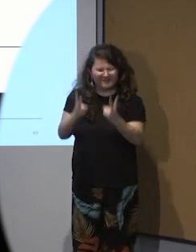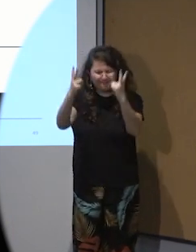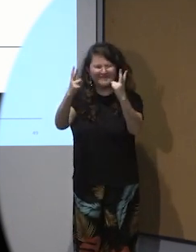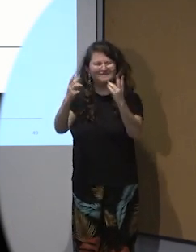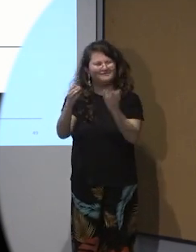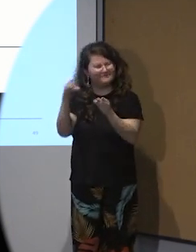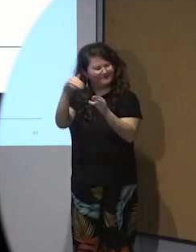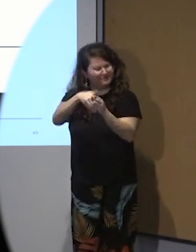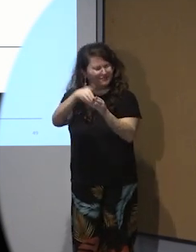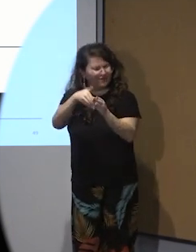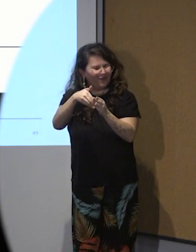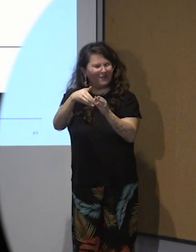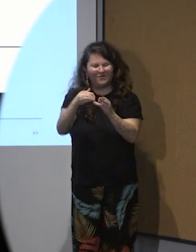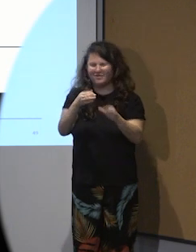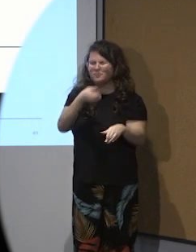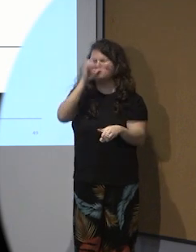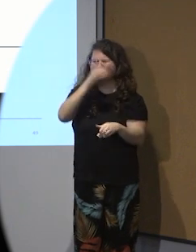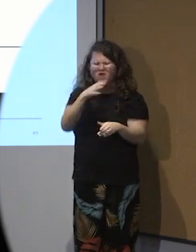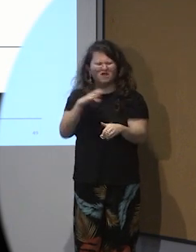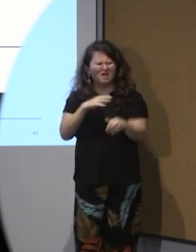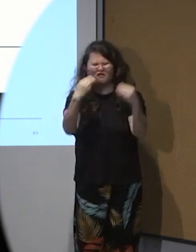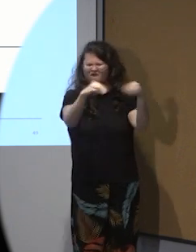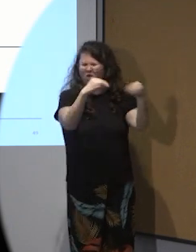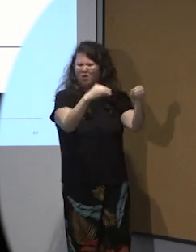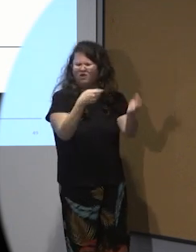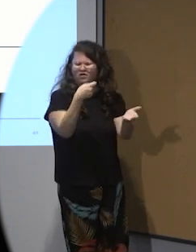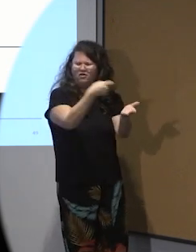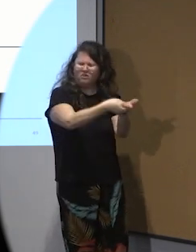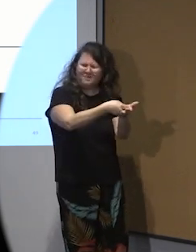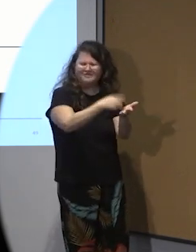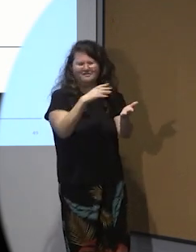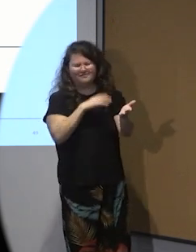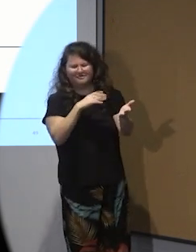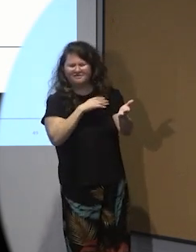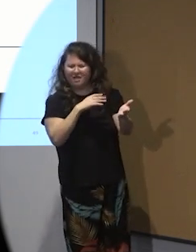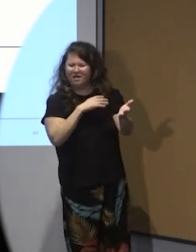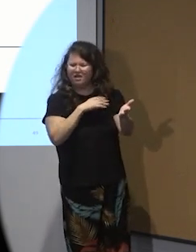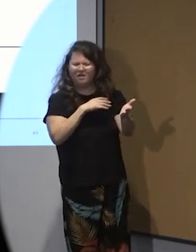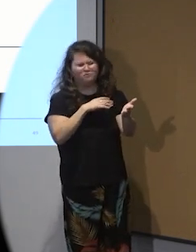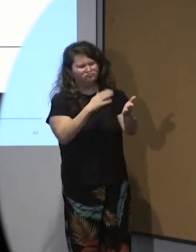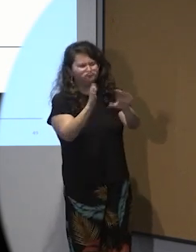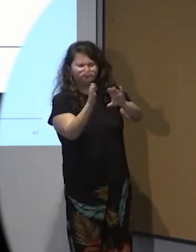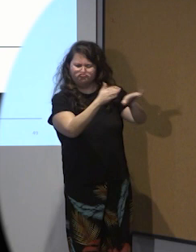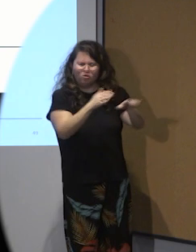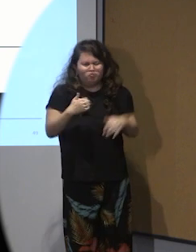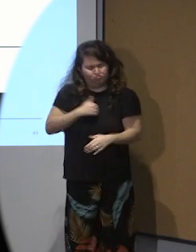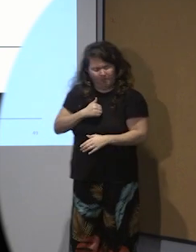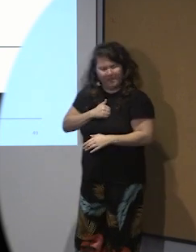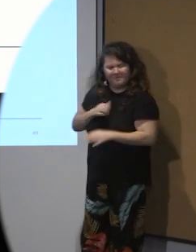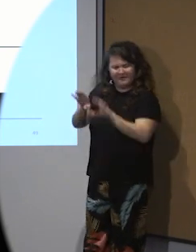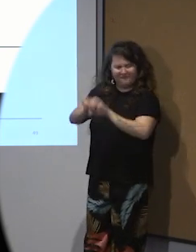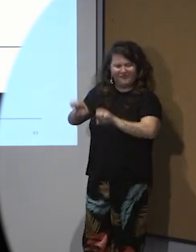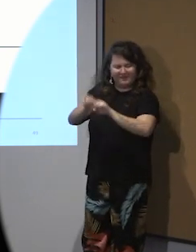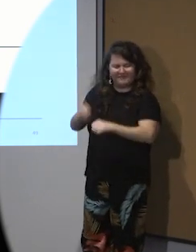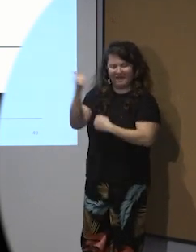vous avez des choses vendues dans le commerce qui sont à prendre, d'autres qui sont à laisser. Une boisson d'effort que vous pouvez faire tout seul à la maison, c'est sur une bouteille d'1